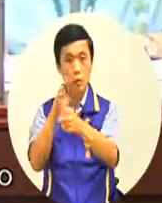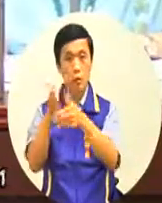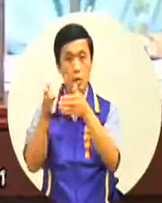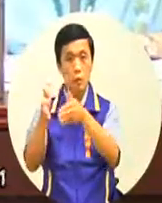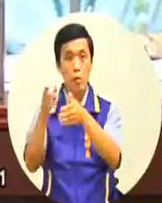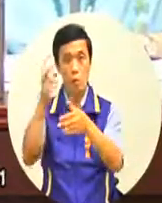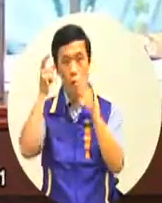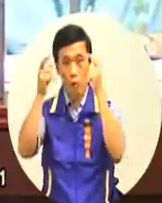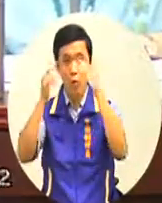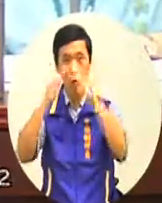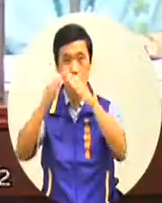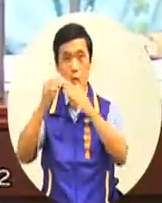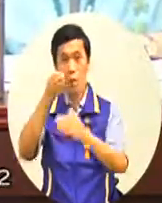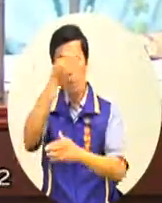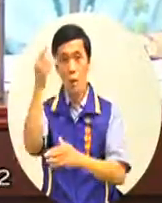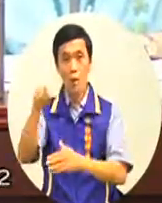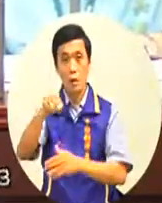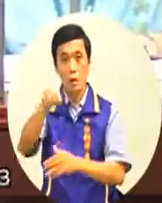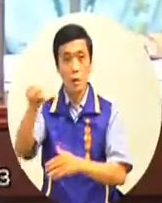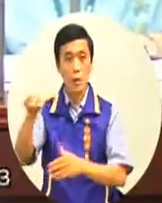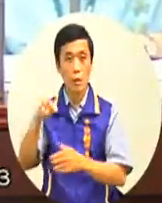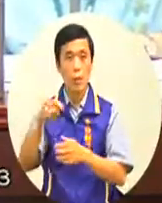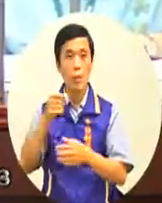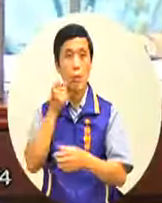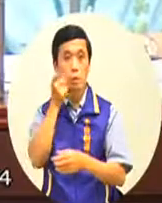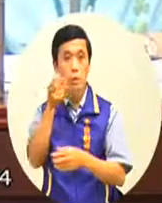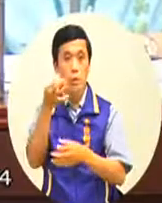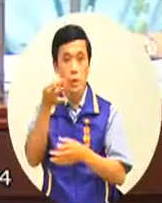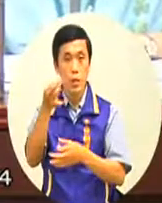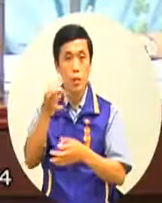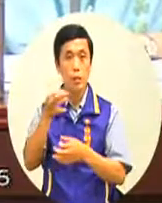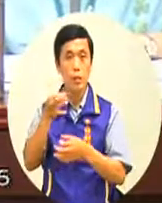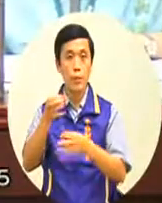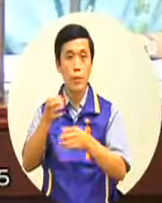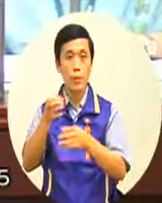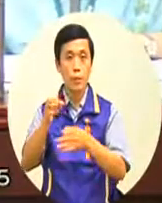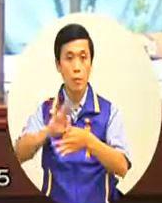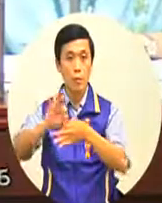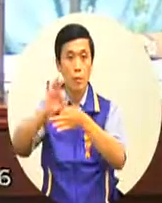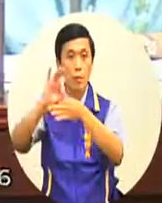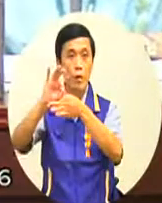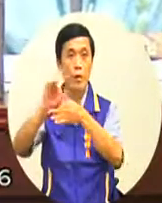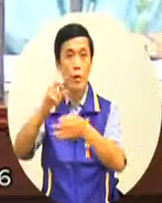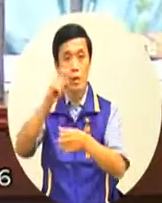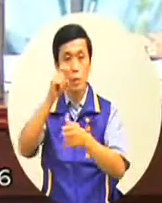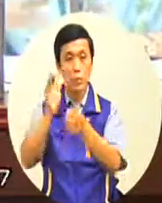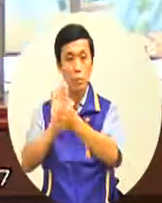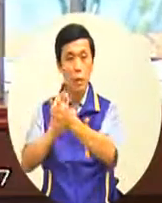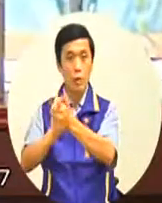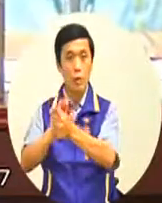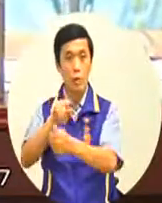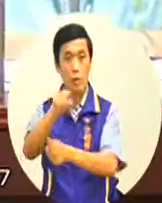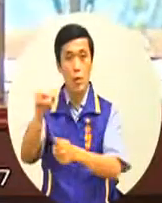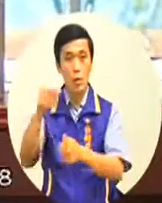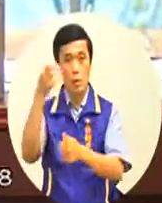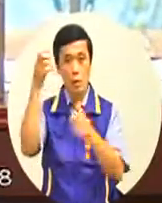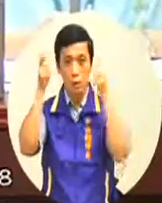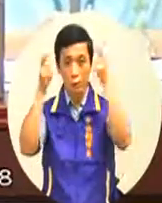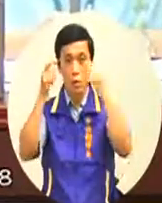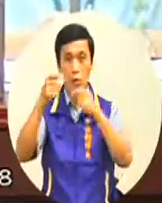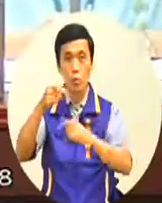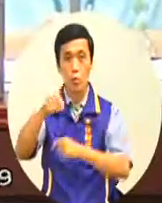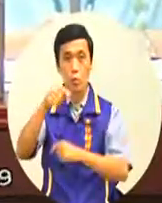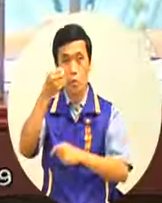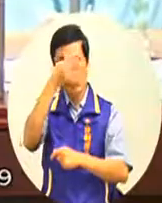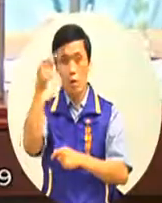薪可以再提高。那我想这个对于高雄在地子弟在这里稳定就业，这是一个很重要的因素，我们会努力来